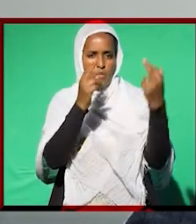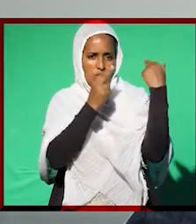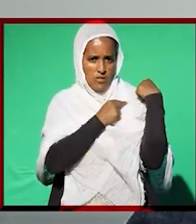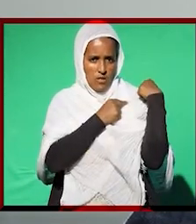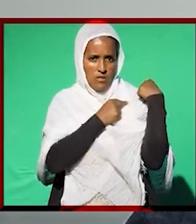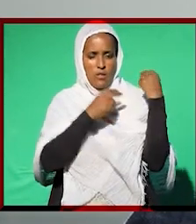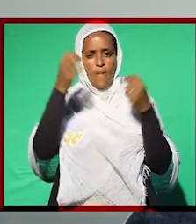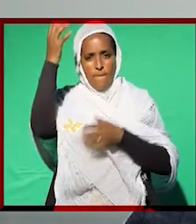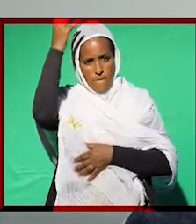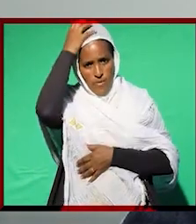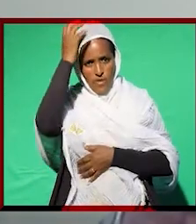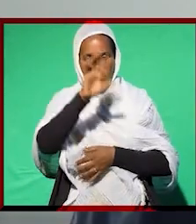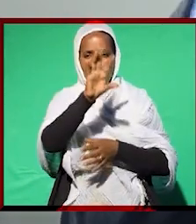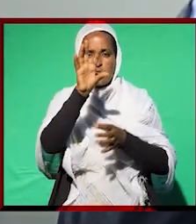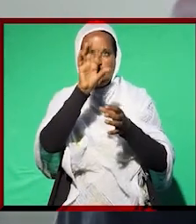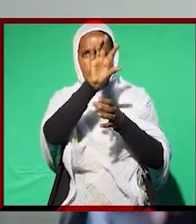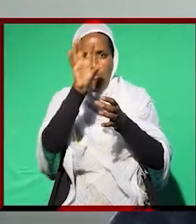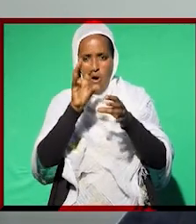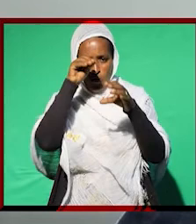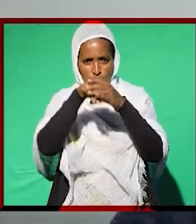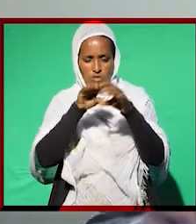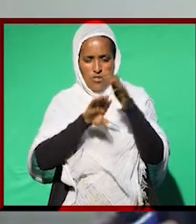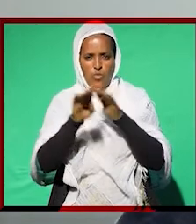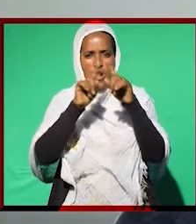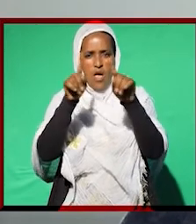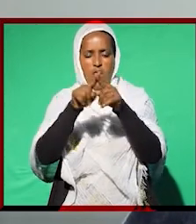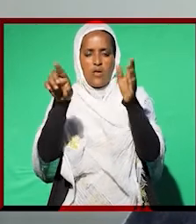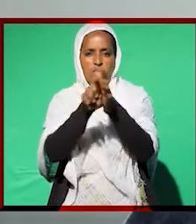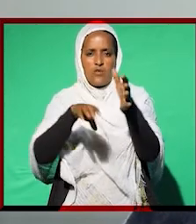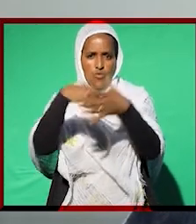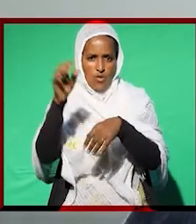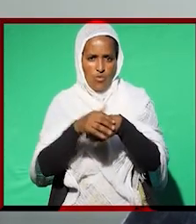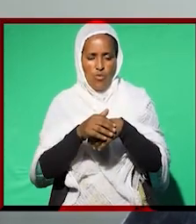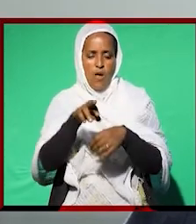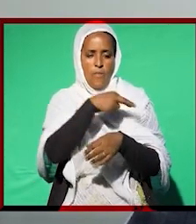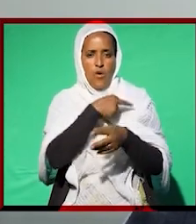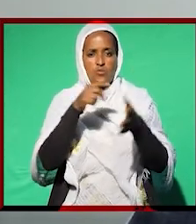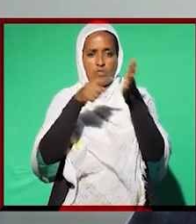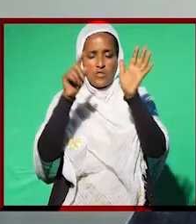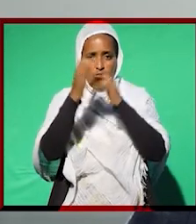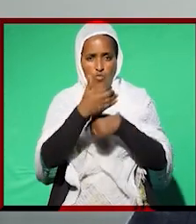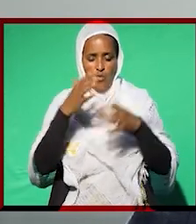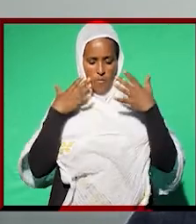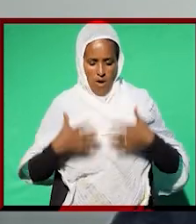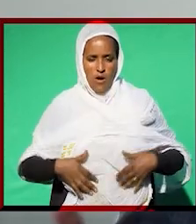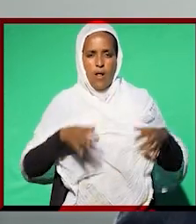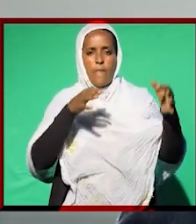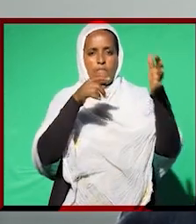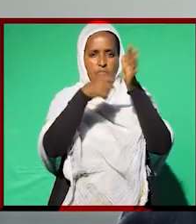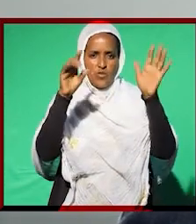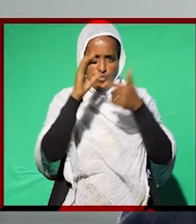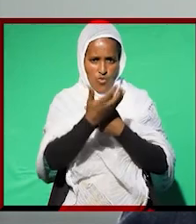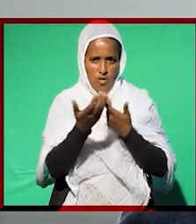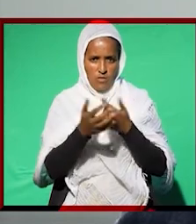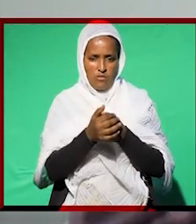ያልፈለጉ ባለስልጣናት በመንግስት መዋቅር ውስጥ ሲገቡ የተለያዩ ህጎችን ያወጣሉ። ሃይማኖት የሚገለጠው በአካልም